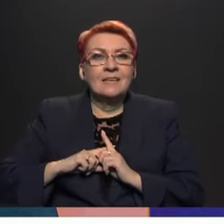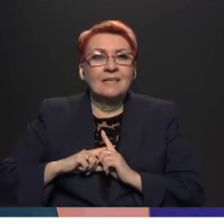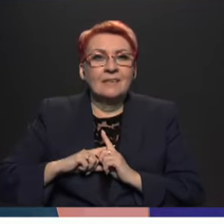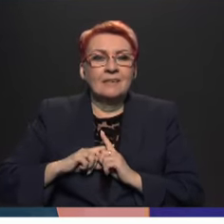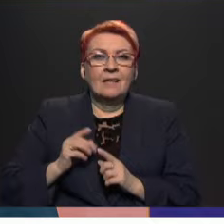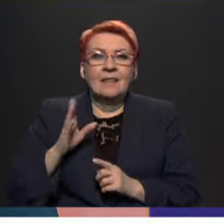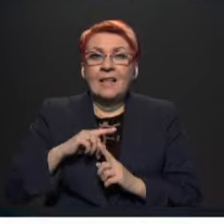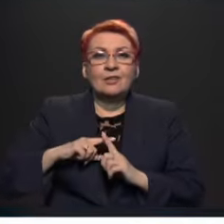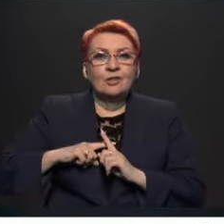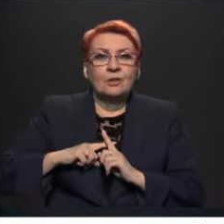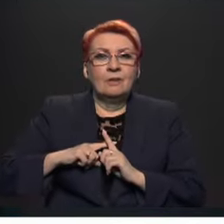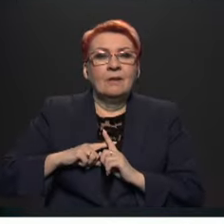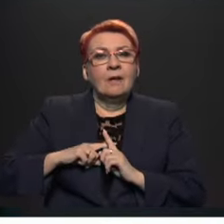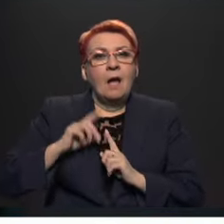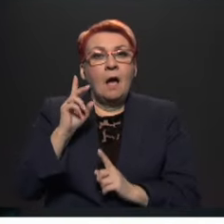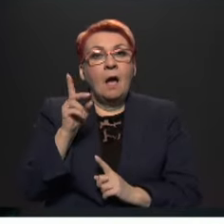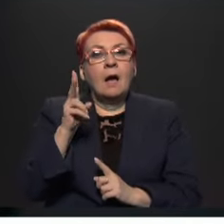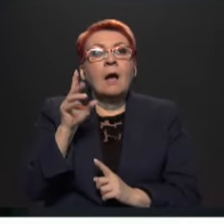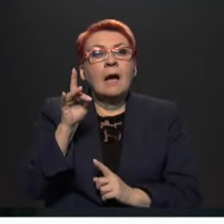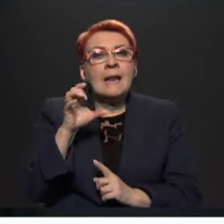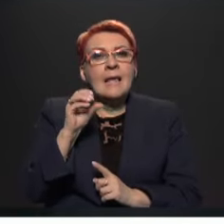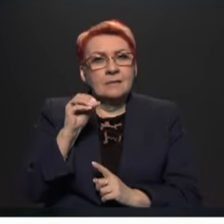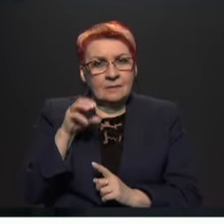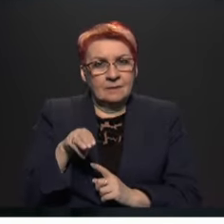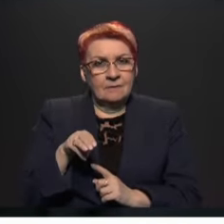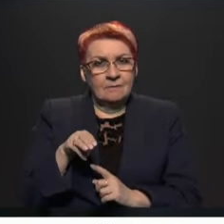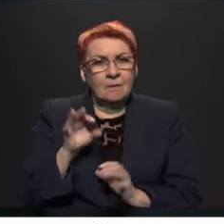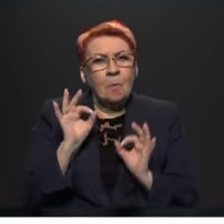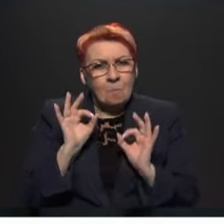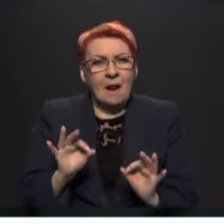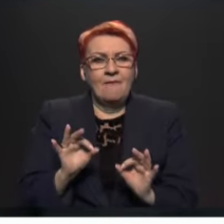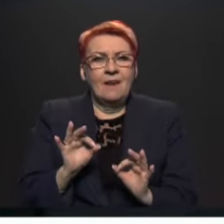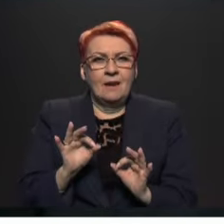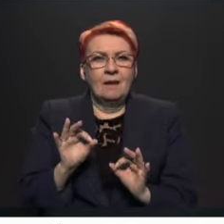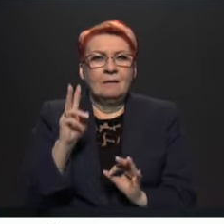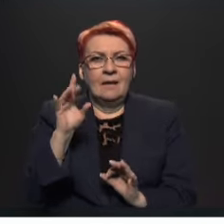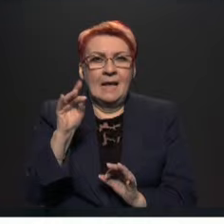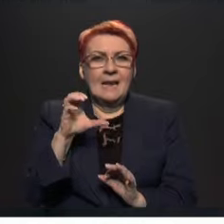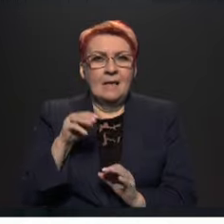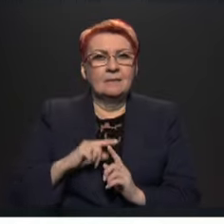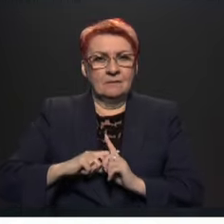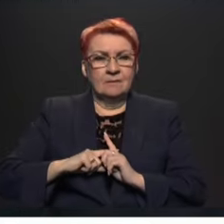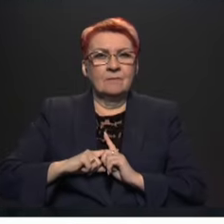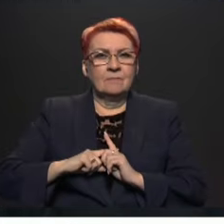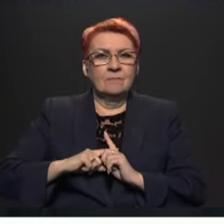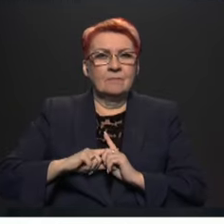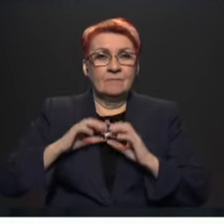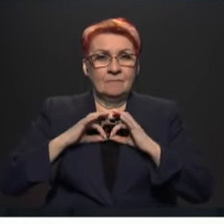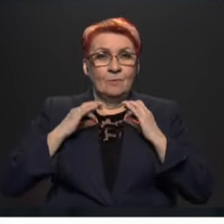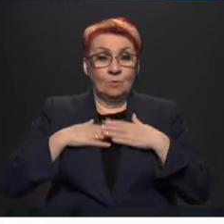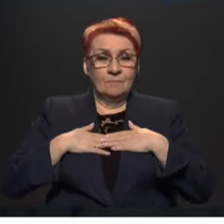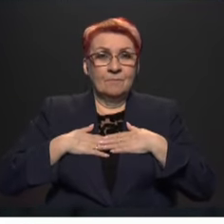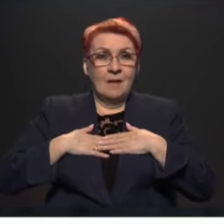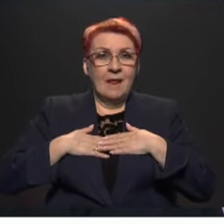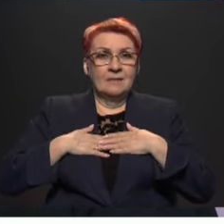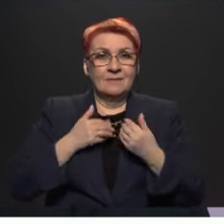даже не крестик, а крест – просто, наверное, будет правильнее сказать, всегда нам напоминает о